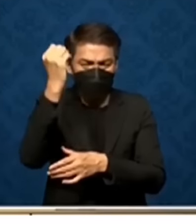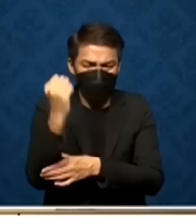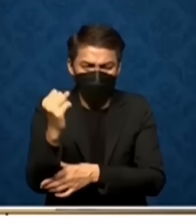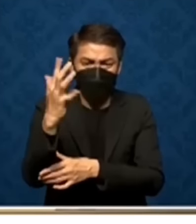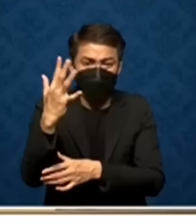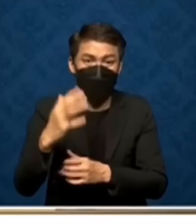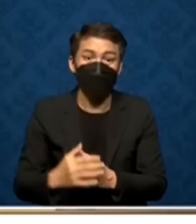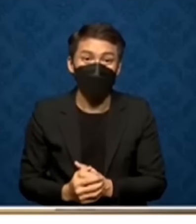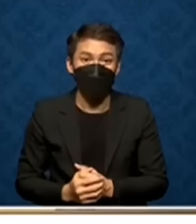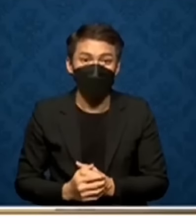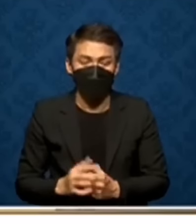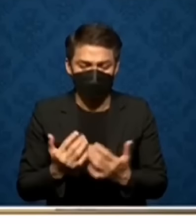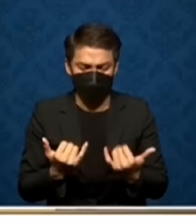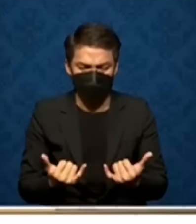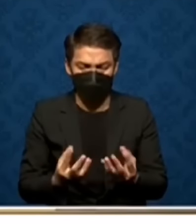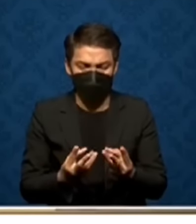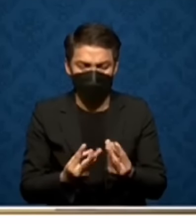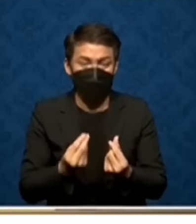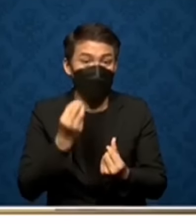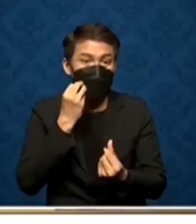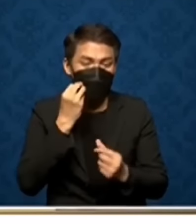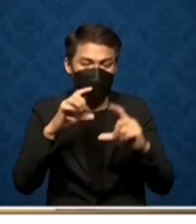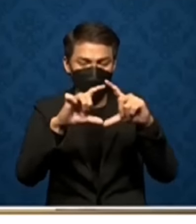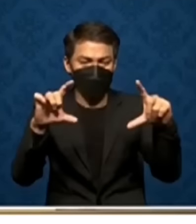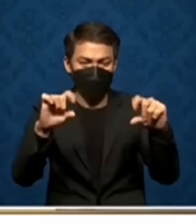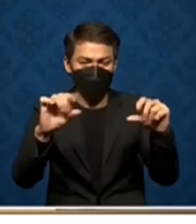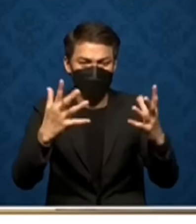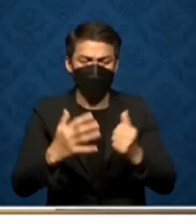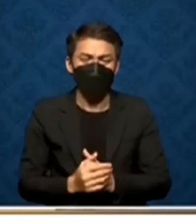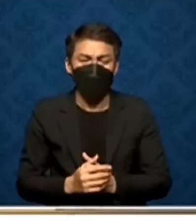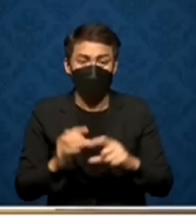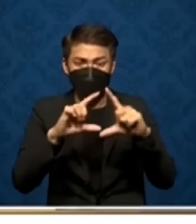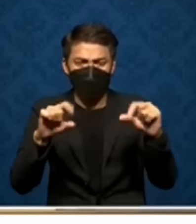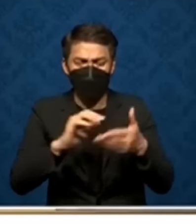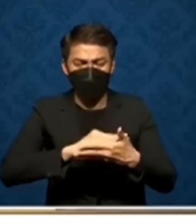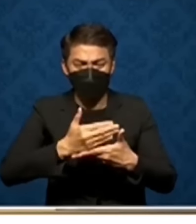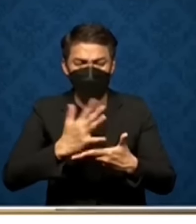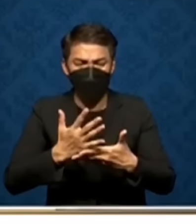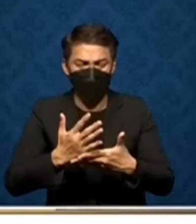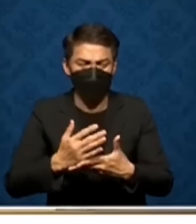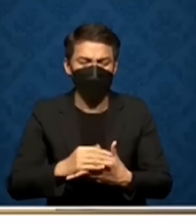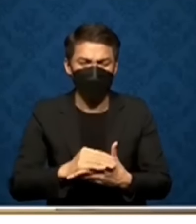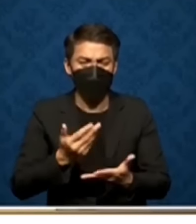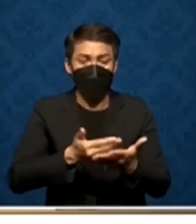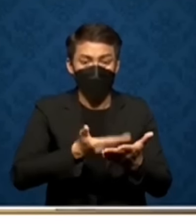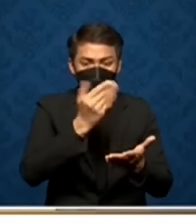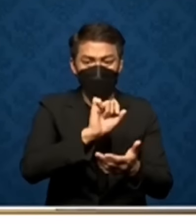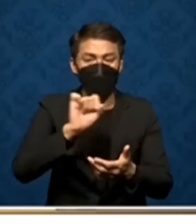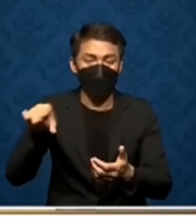บ้านเลขที่เป็นบ้านเลขที่ตัวกาวก็ต้องเสียค่าไฟยูนิตละ6บาท80ส่วนประชาชนทั่วไปที่มีบ้านเลข